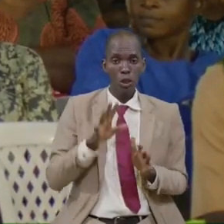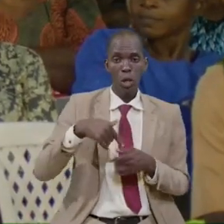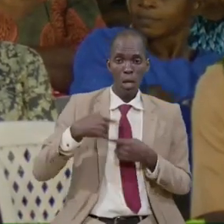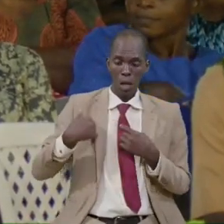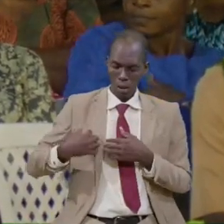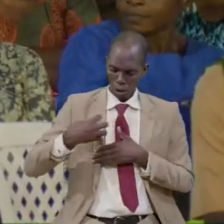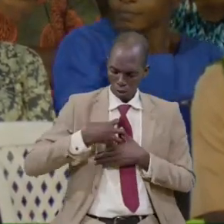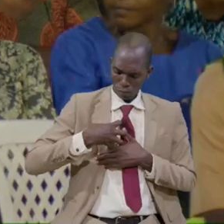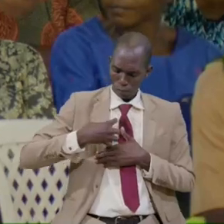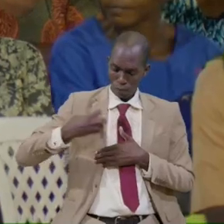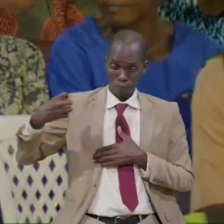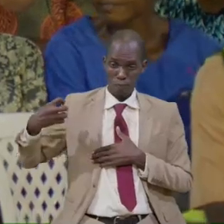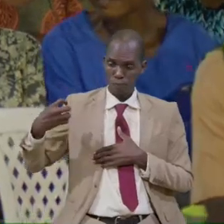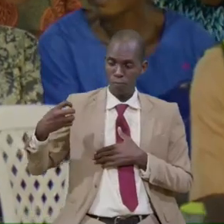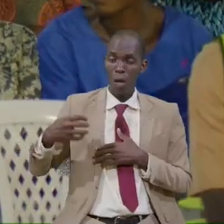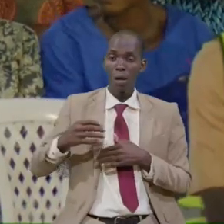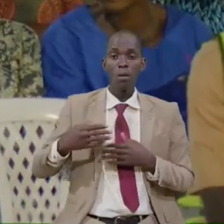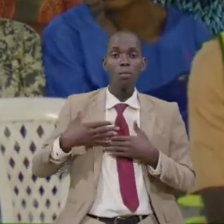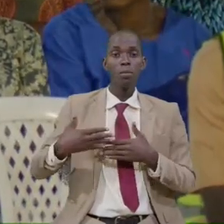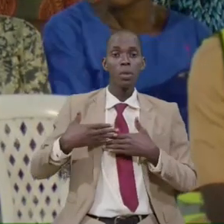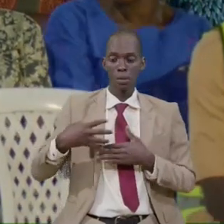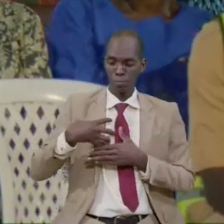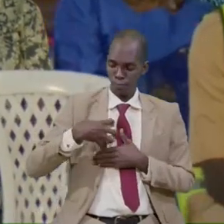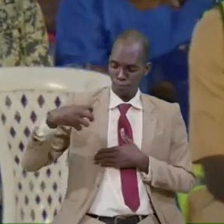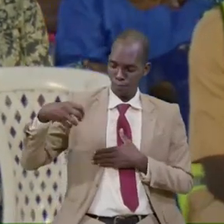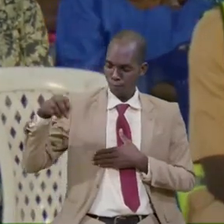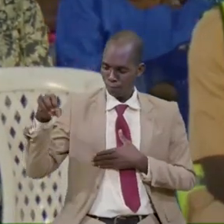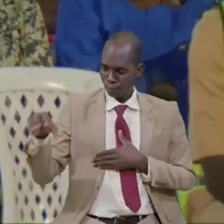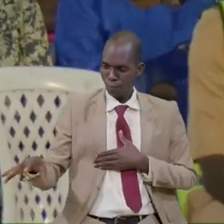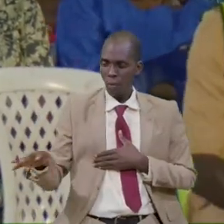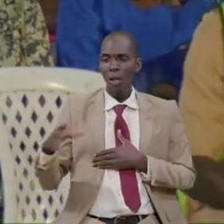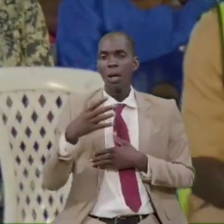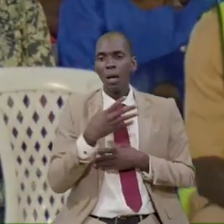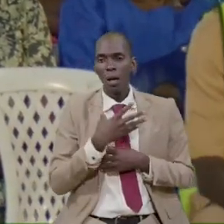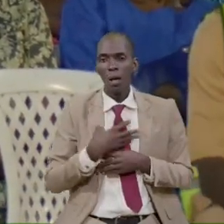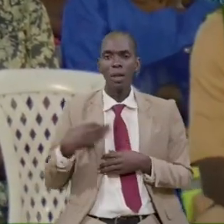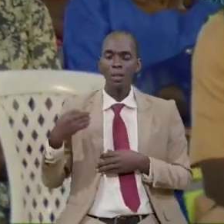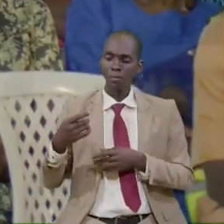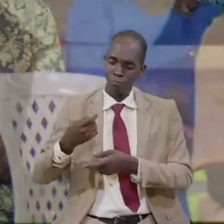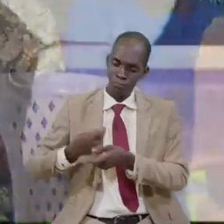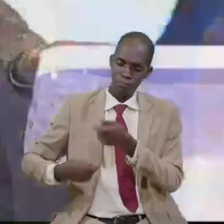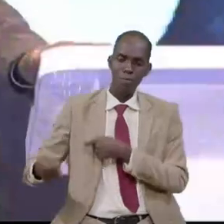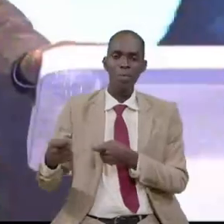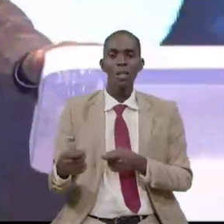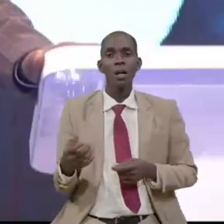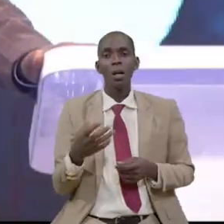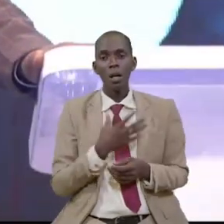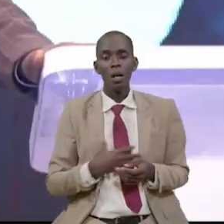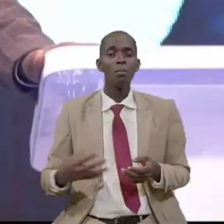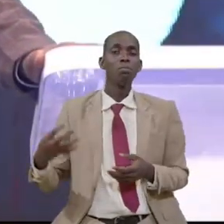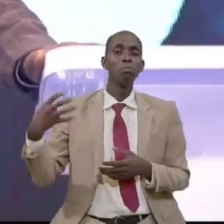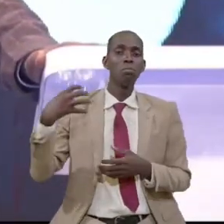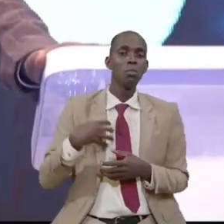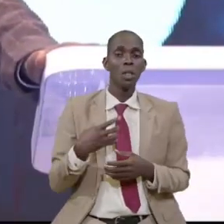avoir une greffe de sang, et alors on ne peut pas vous donner l'assurance, on